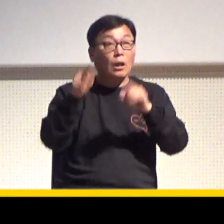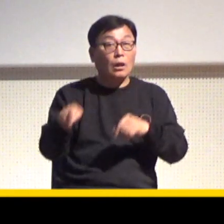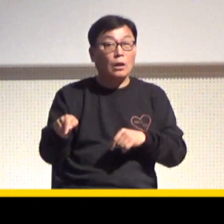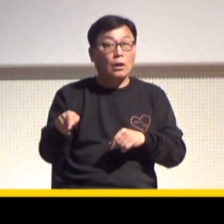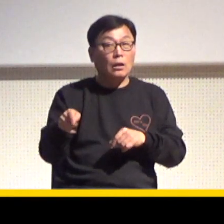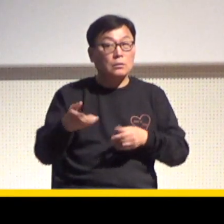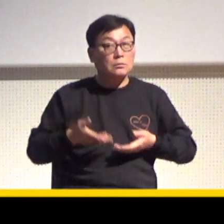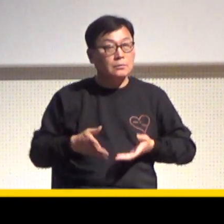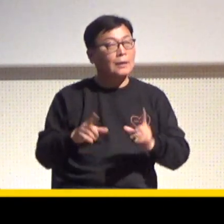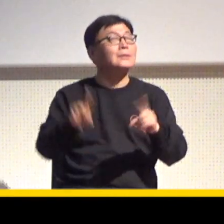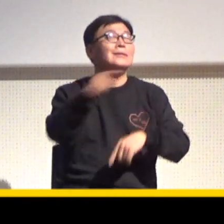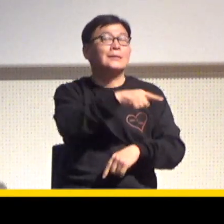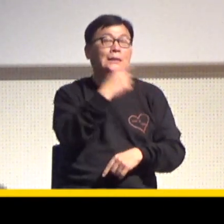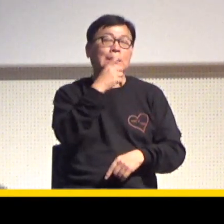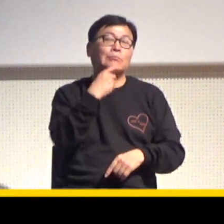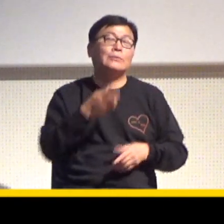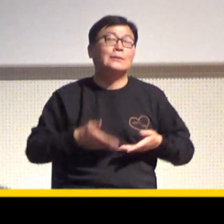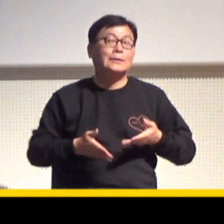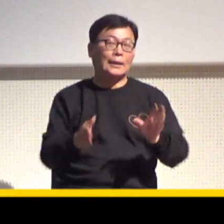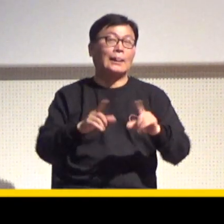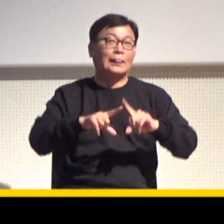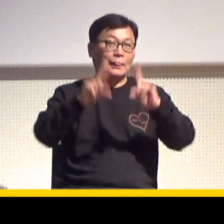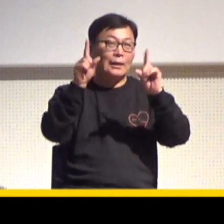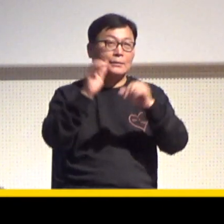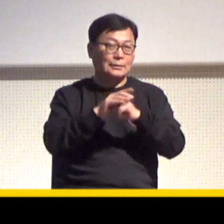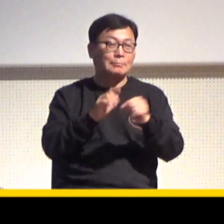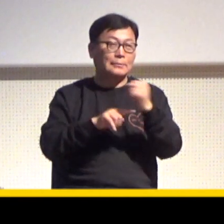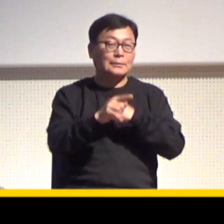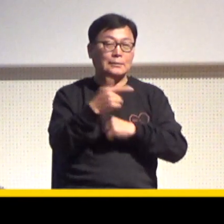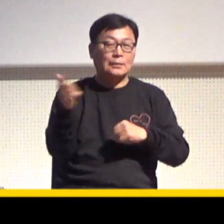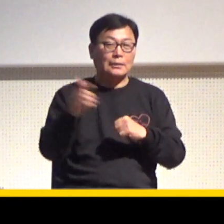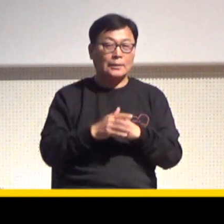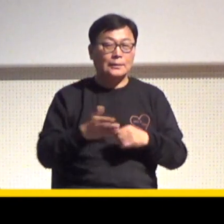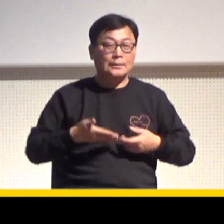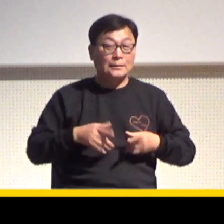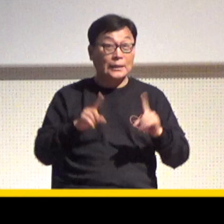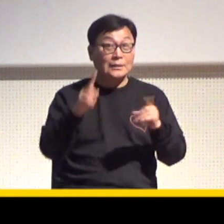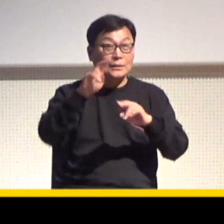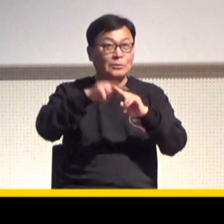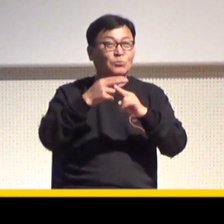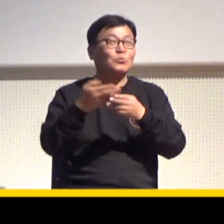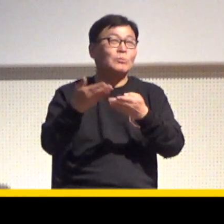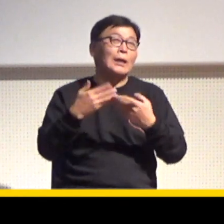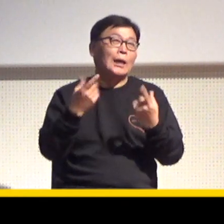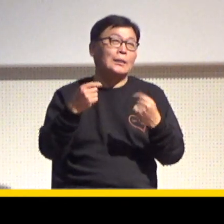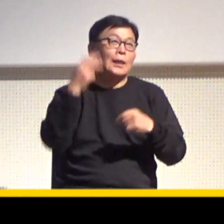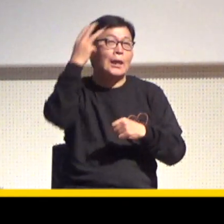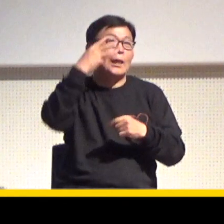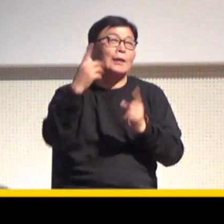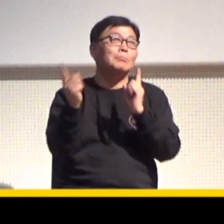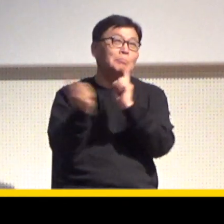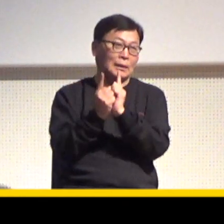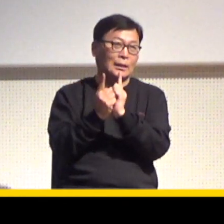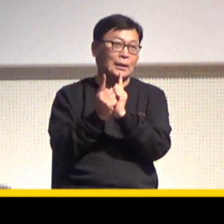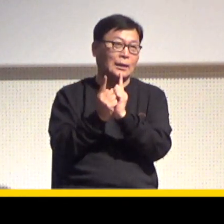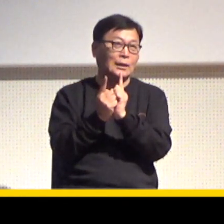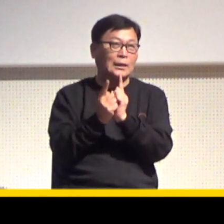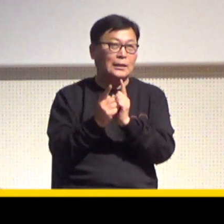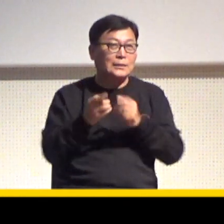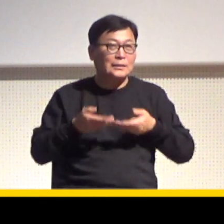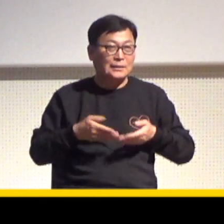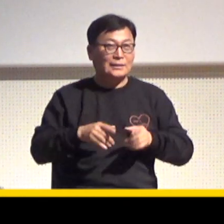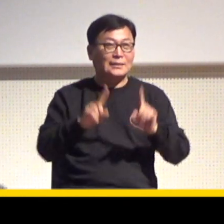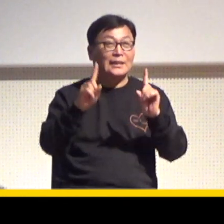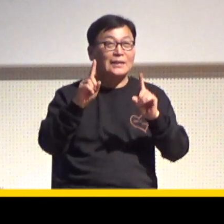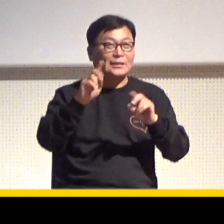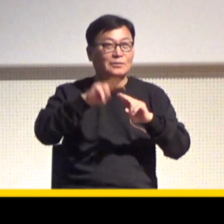제 생일이었잖아요. 맞아요. 예. 그래서 제, 의미가 있습니다. 예, 제 생일 선물과도 같았던 교황님 아련. 예, 아련이 지금도 예,